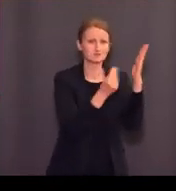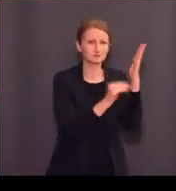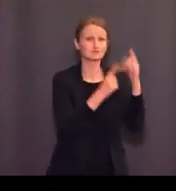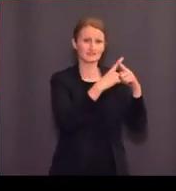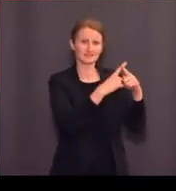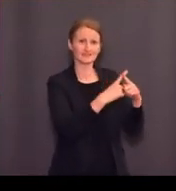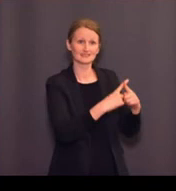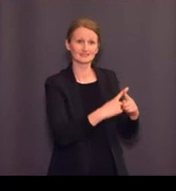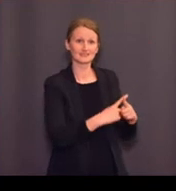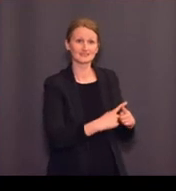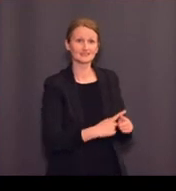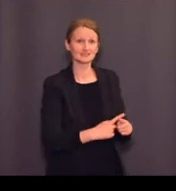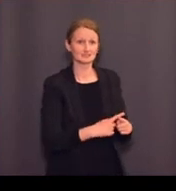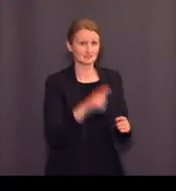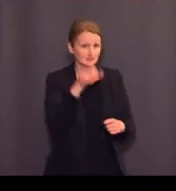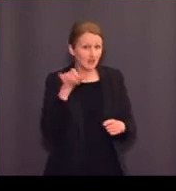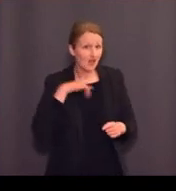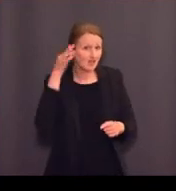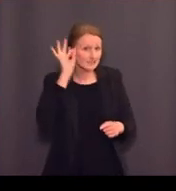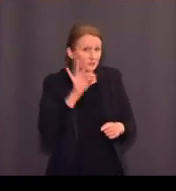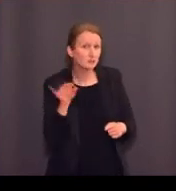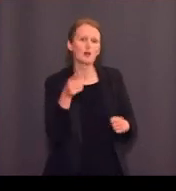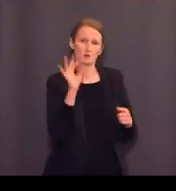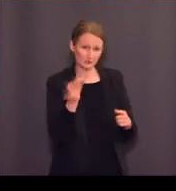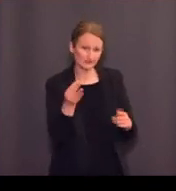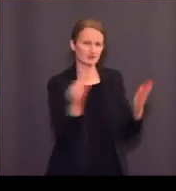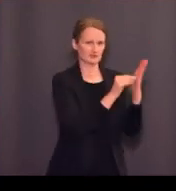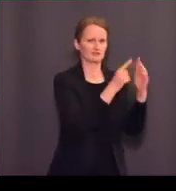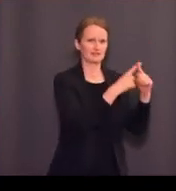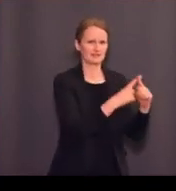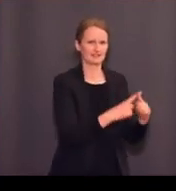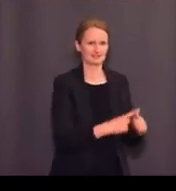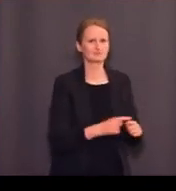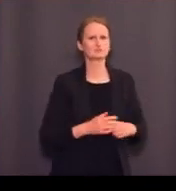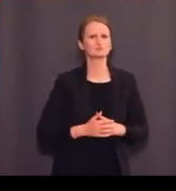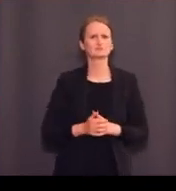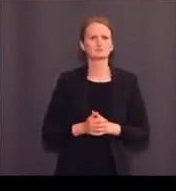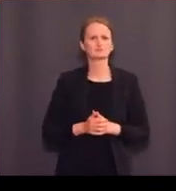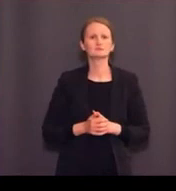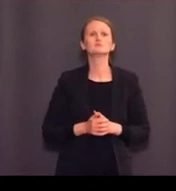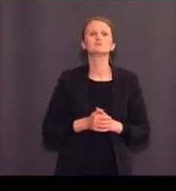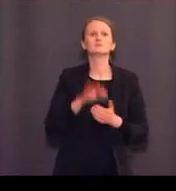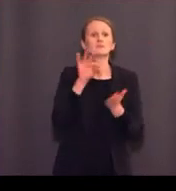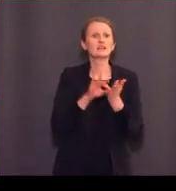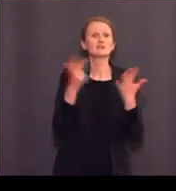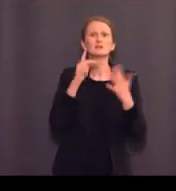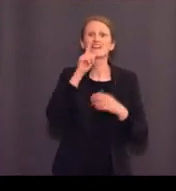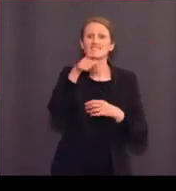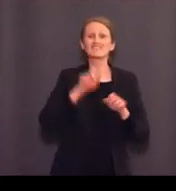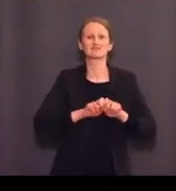les patients à risque. Si, à la date du 8 avril, vous ne figurez pas sur cette